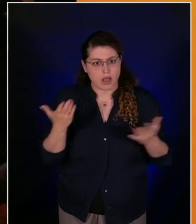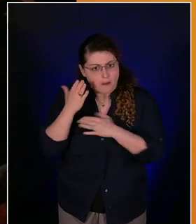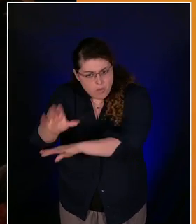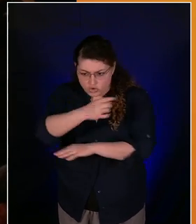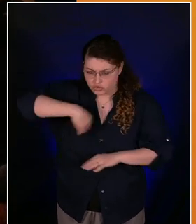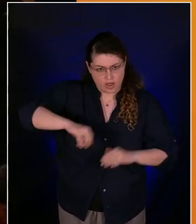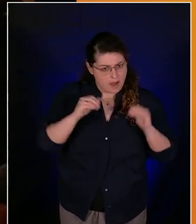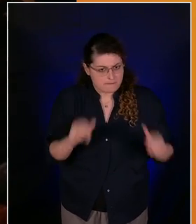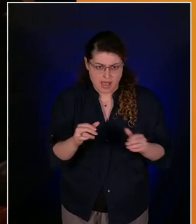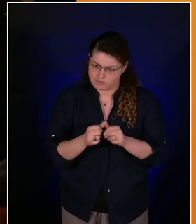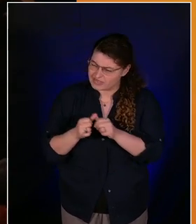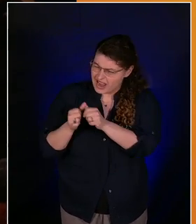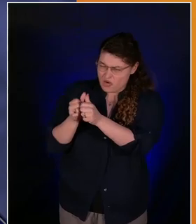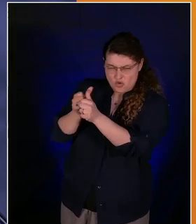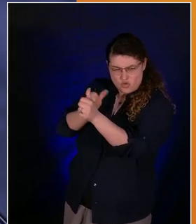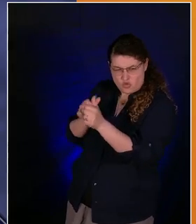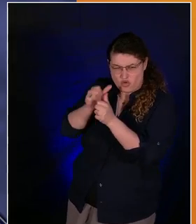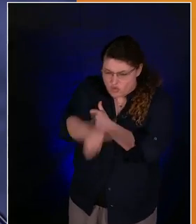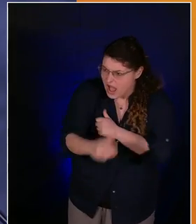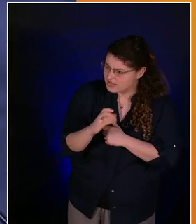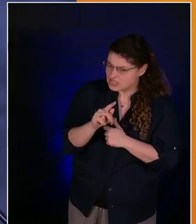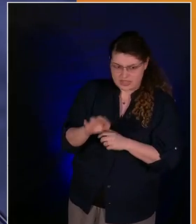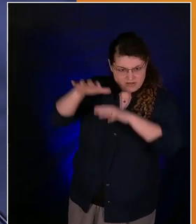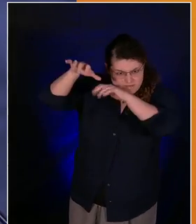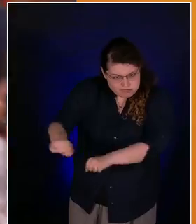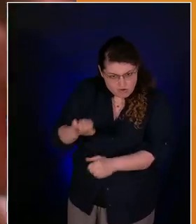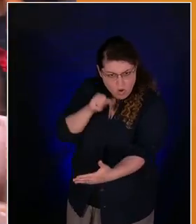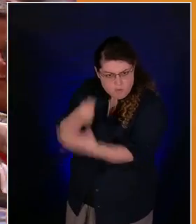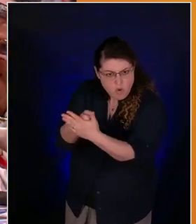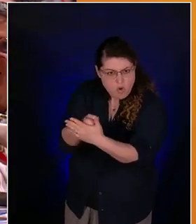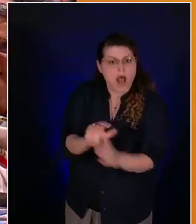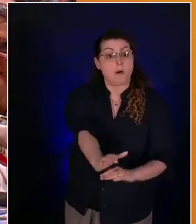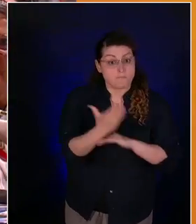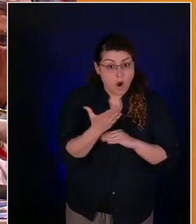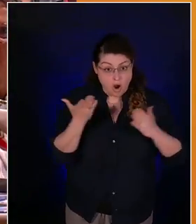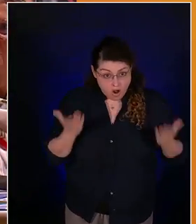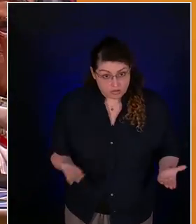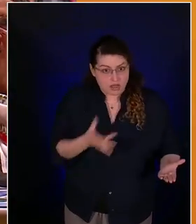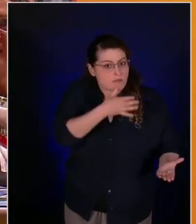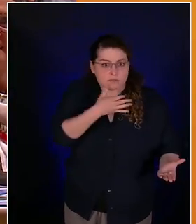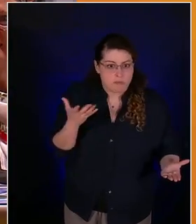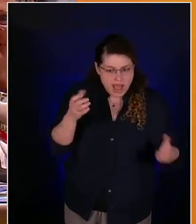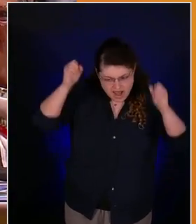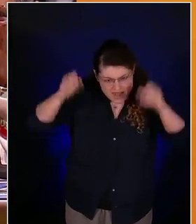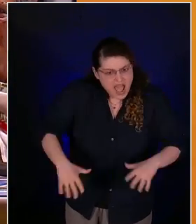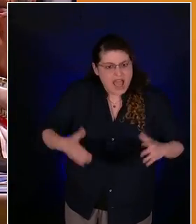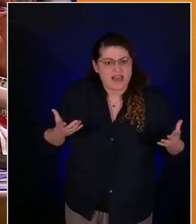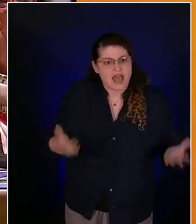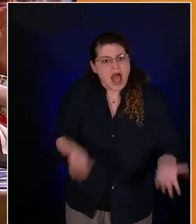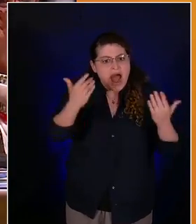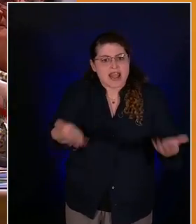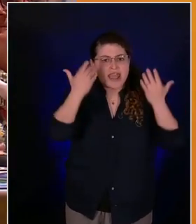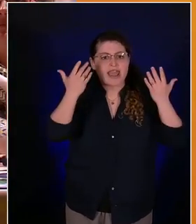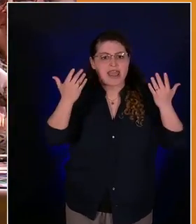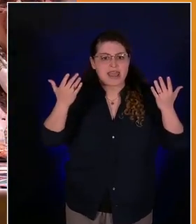lui que même au fond des Alpes la CGT ne laisse rien passer nous ne nous laisserons pas musel allez-y